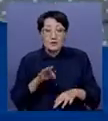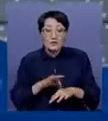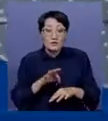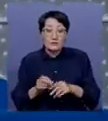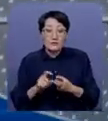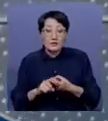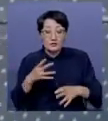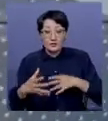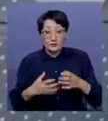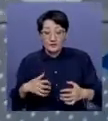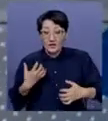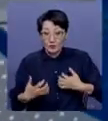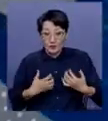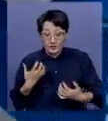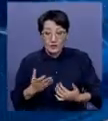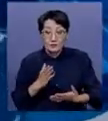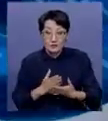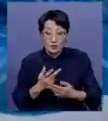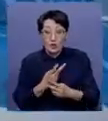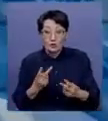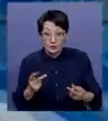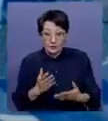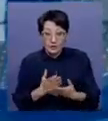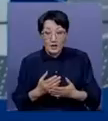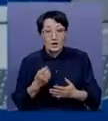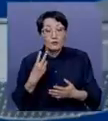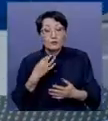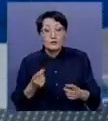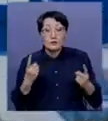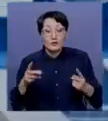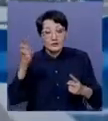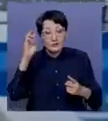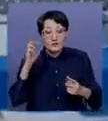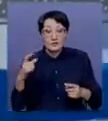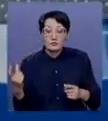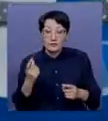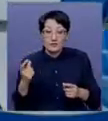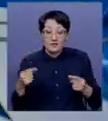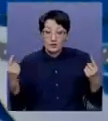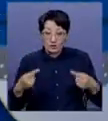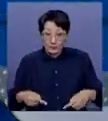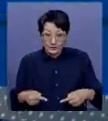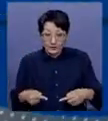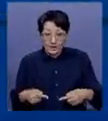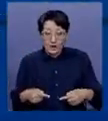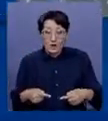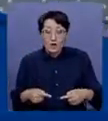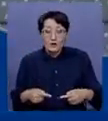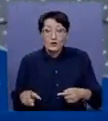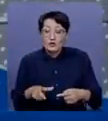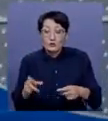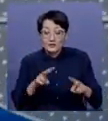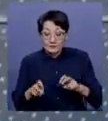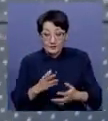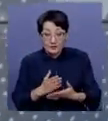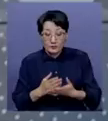Коронавирус әлемді әбігерге салып жатқанын көз көріп біледі. Талай алпауыт мемлекеттер экономикалық дағдарысқа ұшырамаудың жолын іздеп